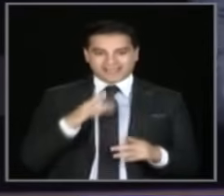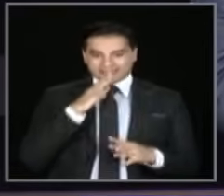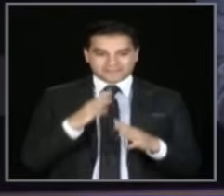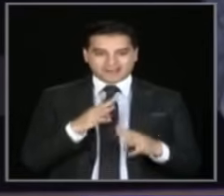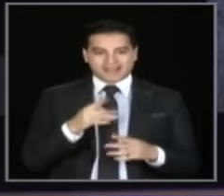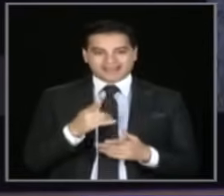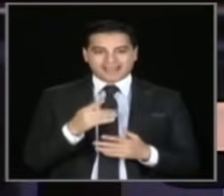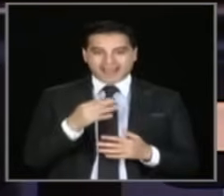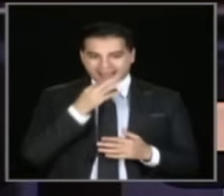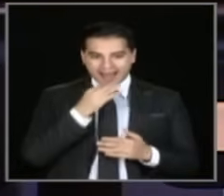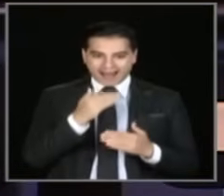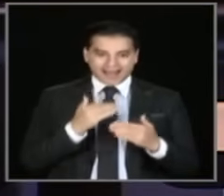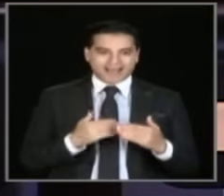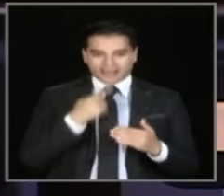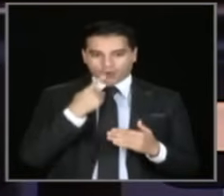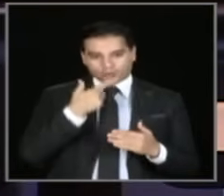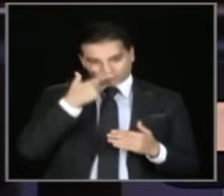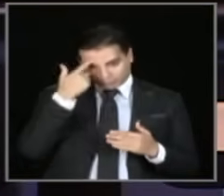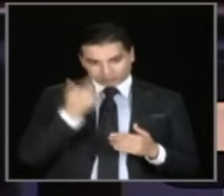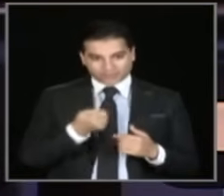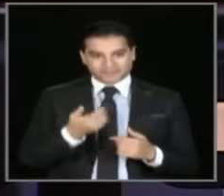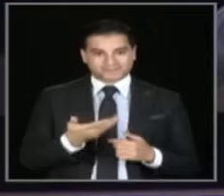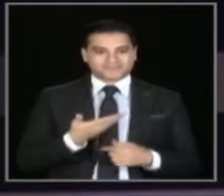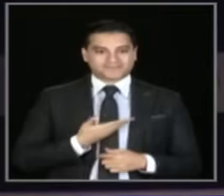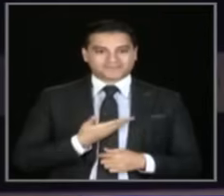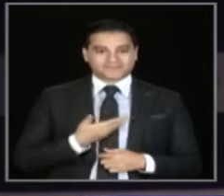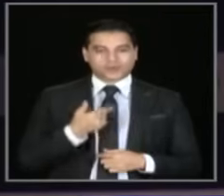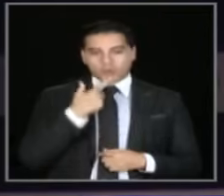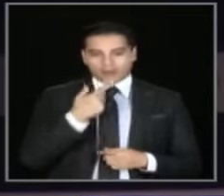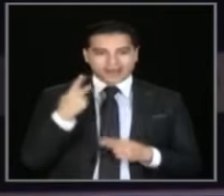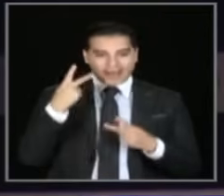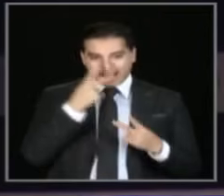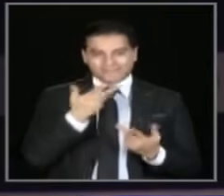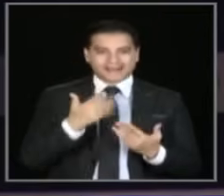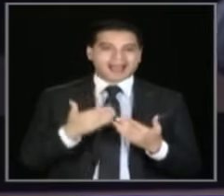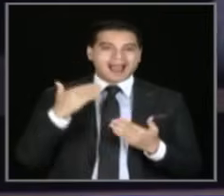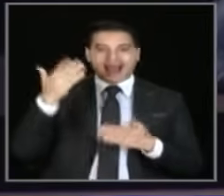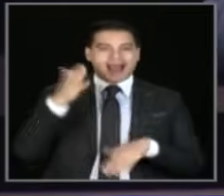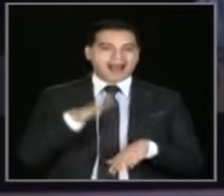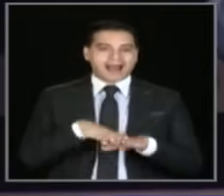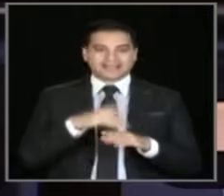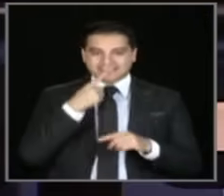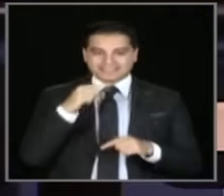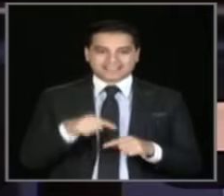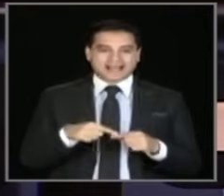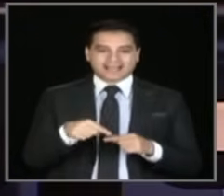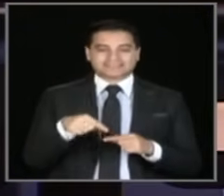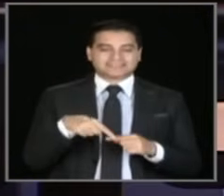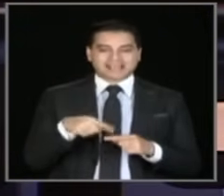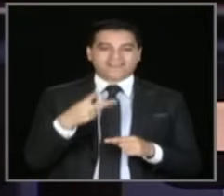فدي أقل حاجة أقدمها لك، كل سنة وأنت طيبة. حضرتك طيب يا رب. قولي لي بقى حلمك إيه على مدار السنة دي،